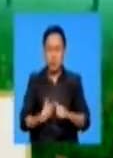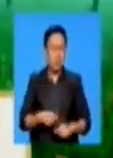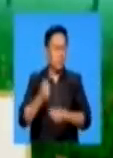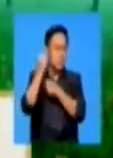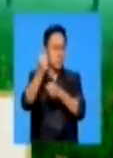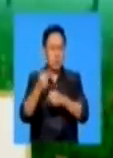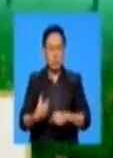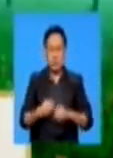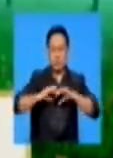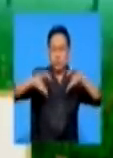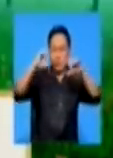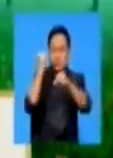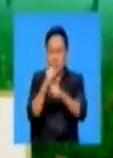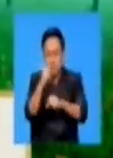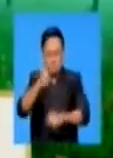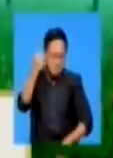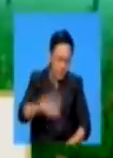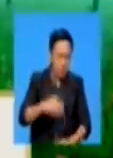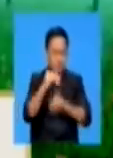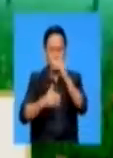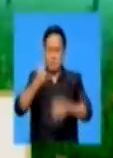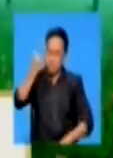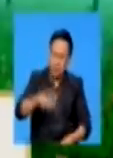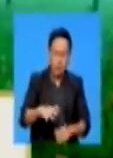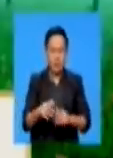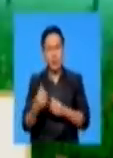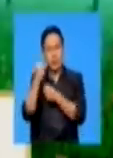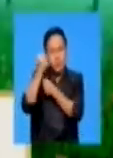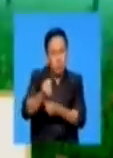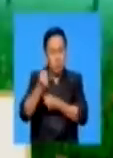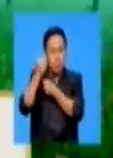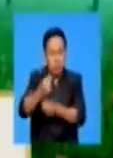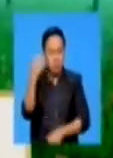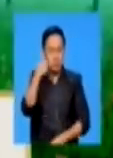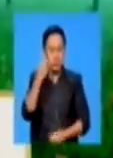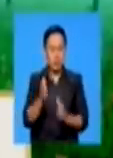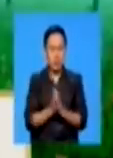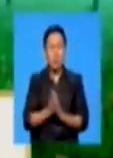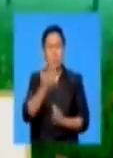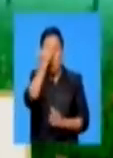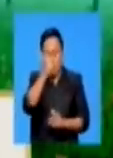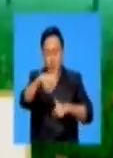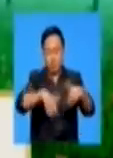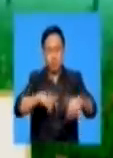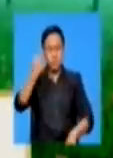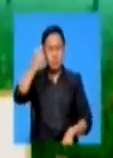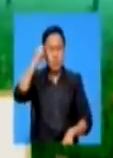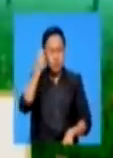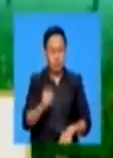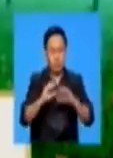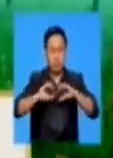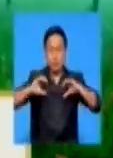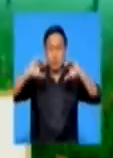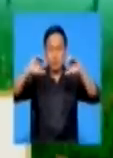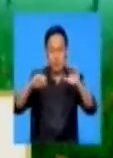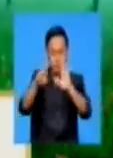ยทำอะไรก็ไม่ได้ทั้งอย่างพัฒนาก็ไม่ได้อะไรก็ไม่ได้บริหารอะไรก็ไม่ได้ทั้งอย่างเนี่ยเพราะไม่ทราบขั้นตอนว่าตัวเองจะมาเข้ามีส่วนร่วมตรงไหนเร